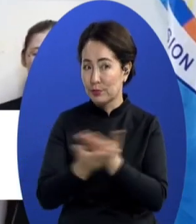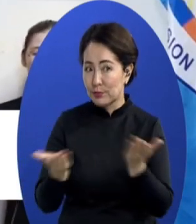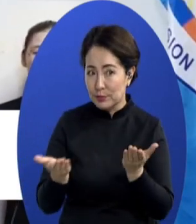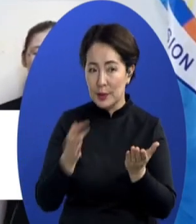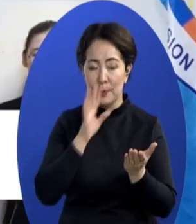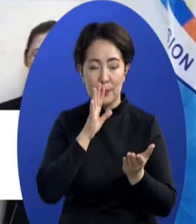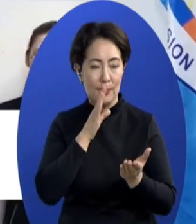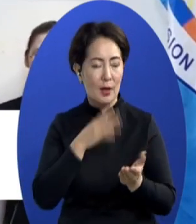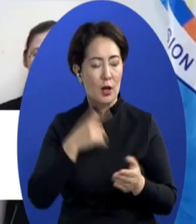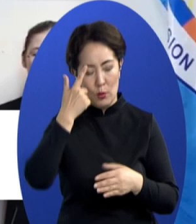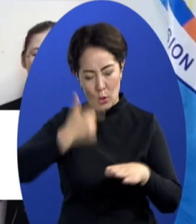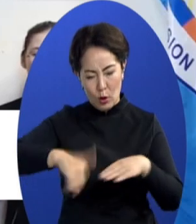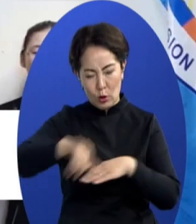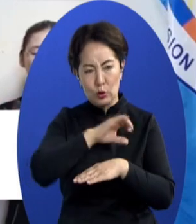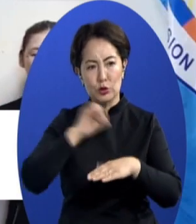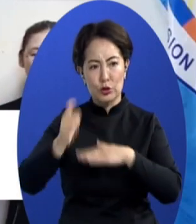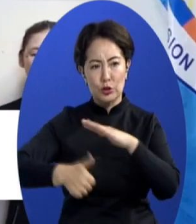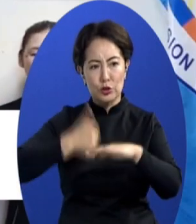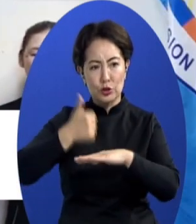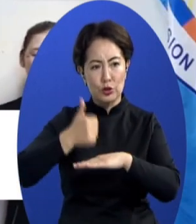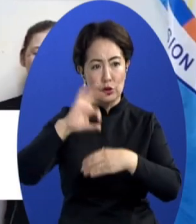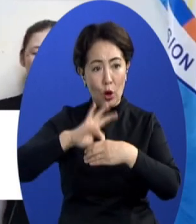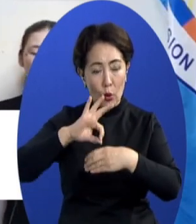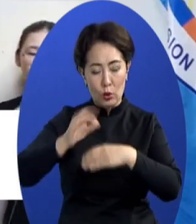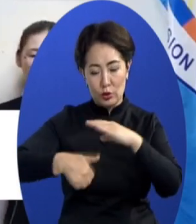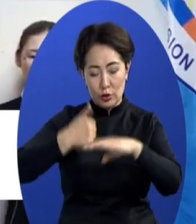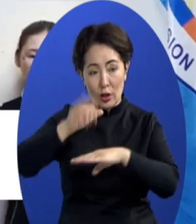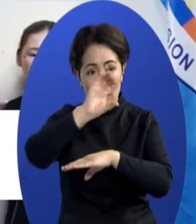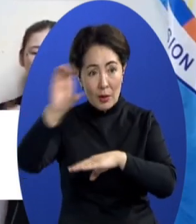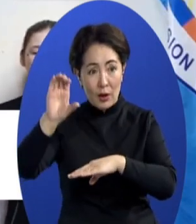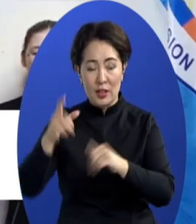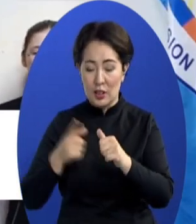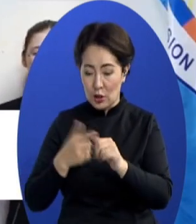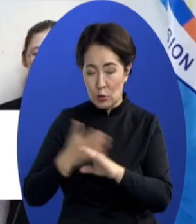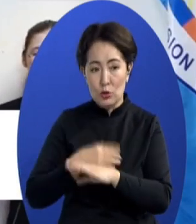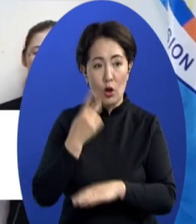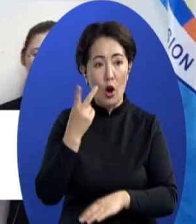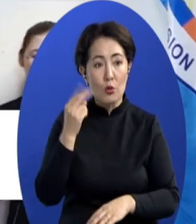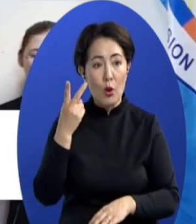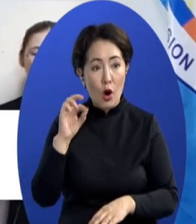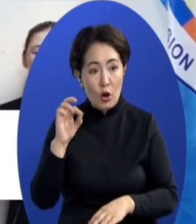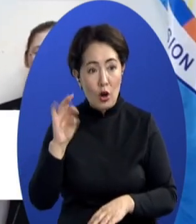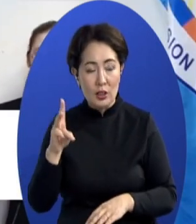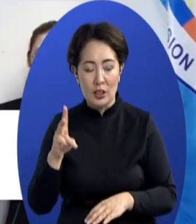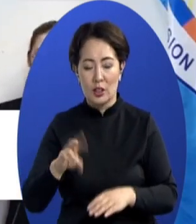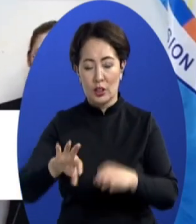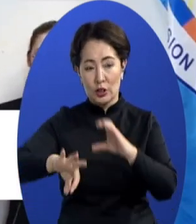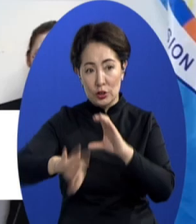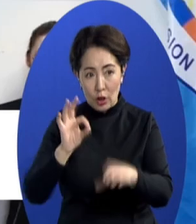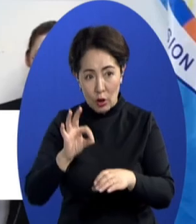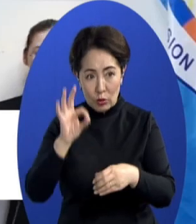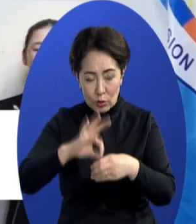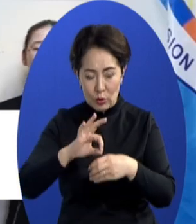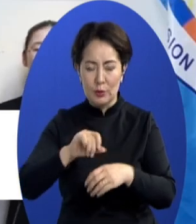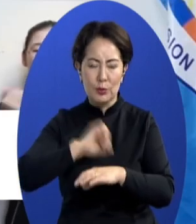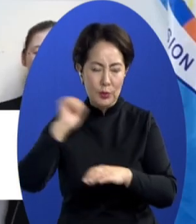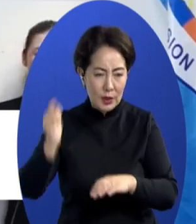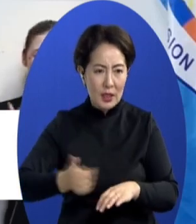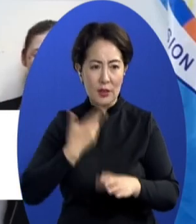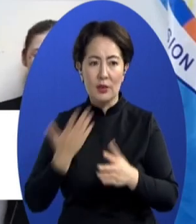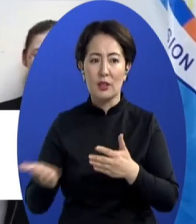Монгол улсын сонгуулийн ерөнхий хорооны нэрийн өмнөөс улсын их хурлын 2020 оны ээлжид сонгуульдаа бүгдээрээ